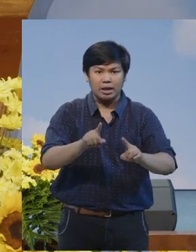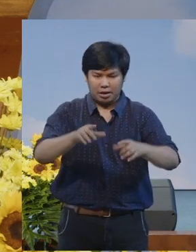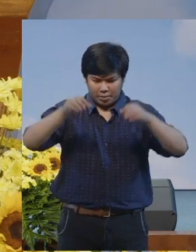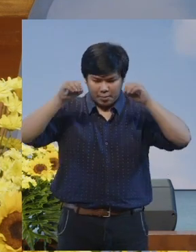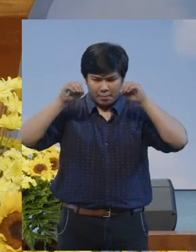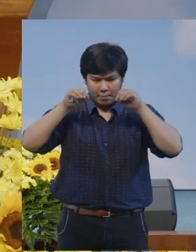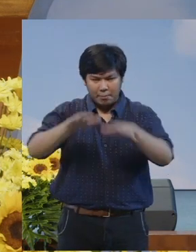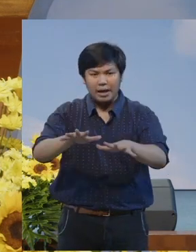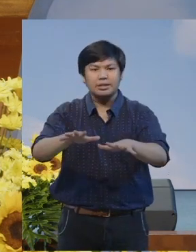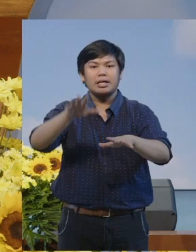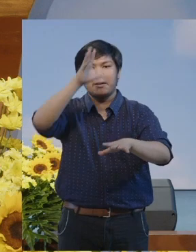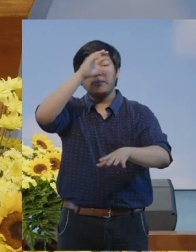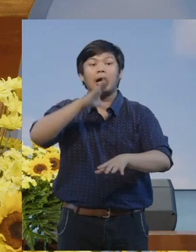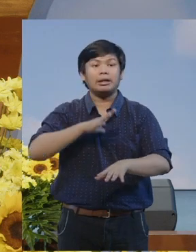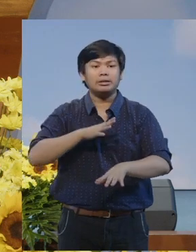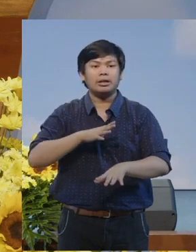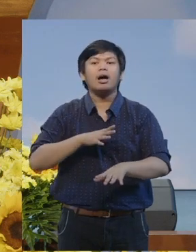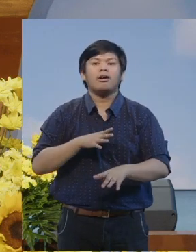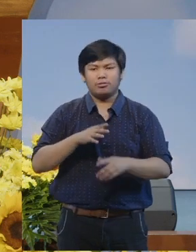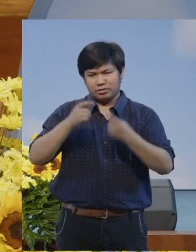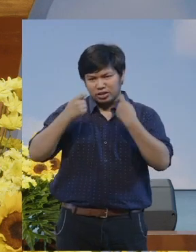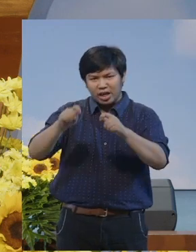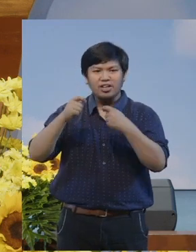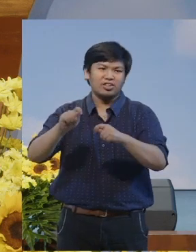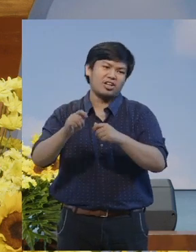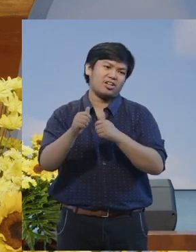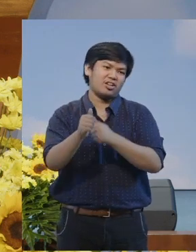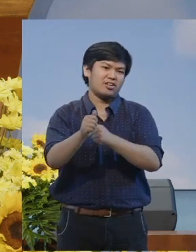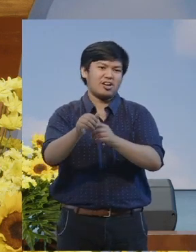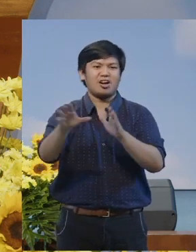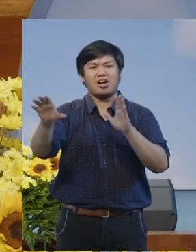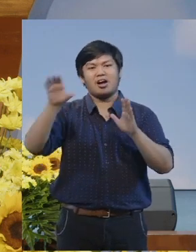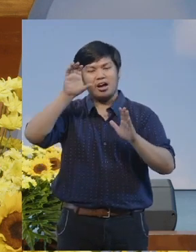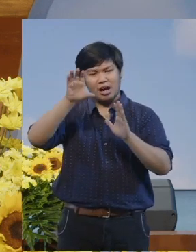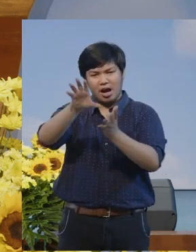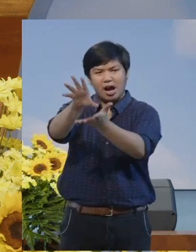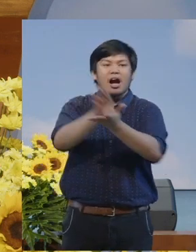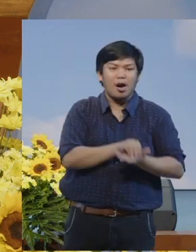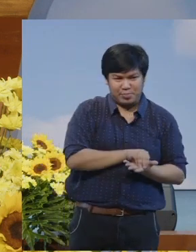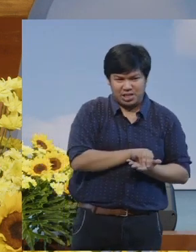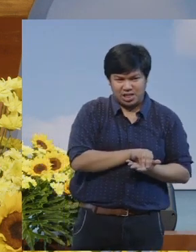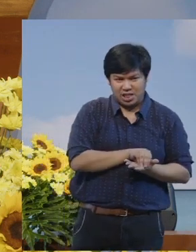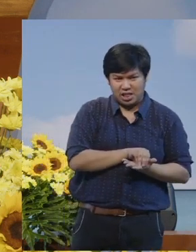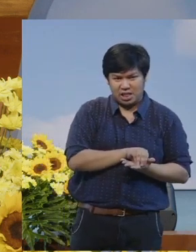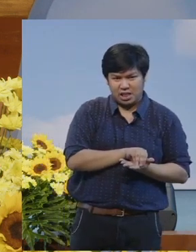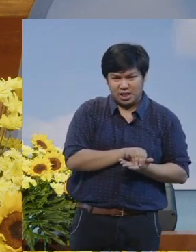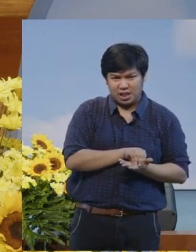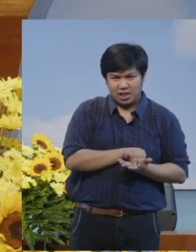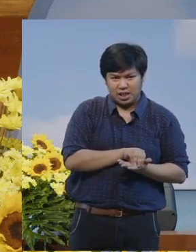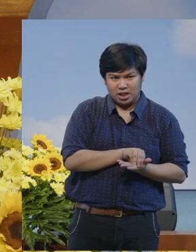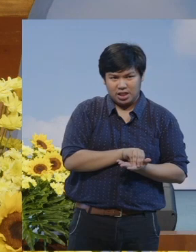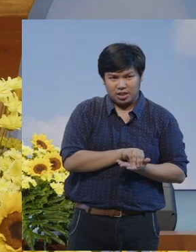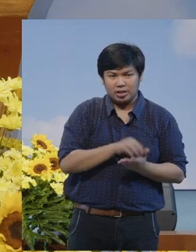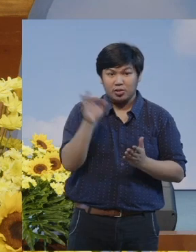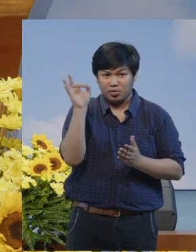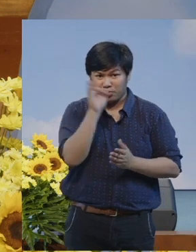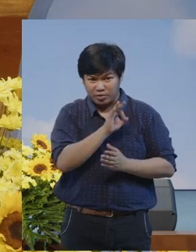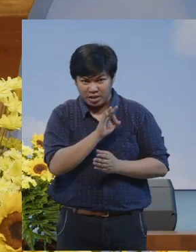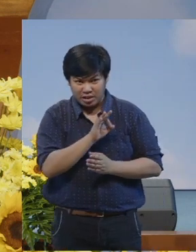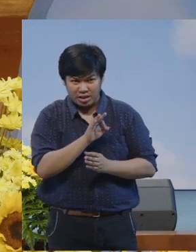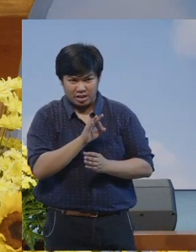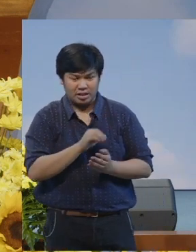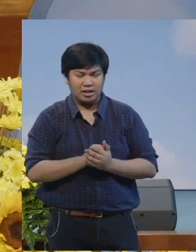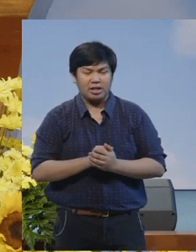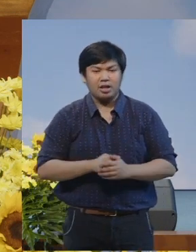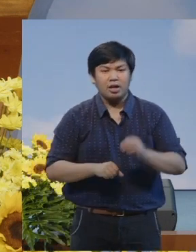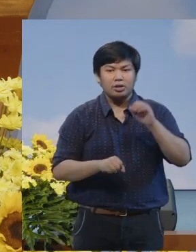ngunit yung pala pagkilos ng demonyo. Kaya mag-iingat po tayo. Hindi po